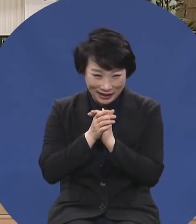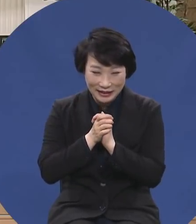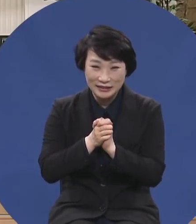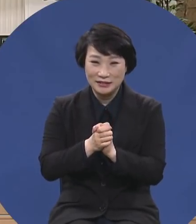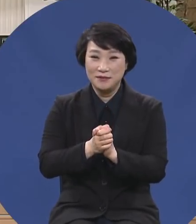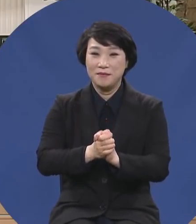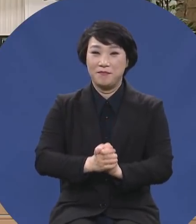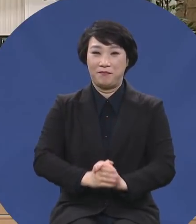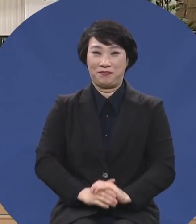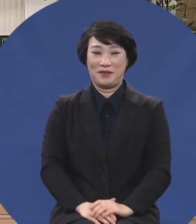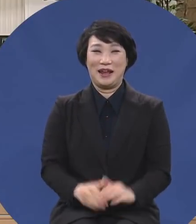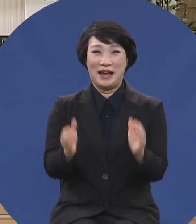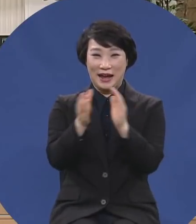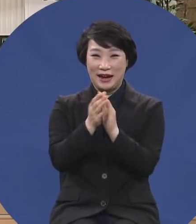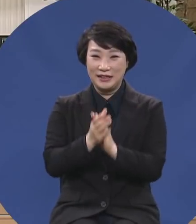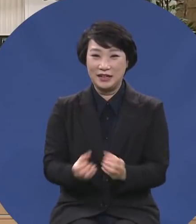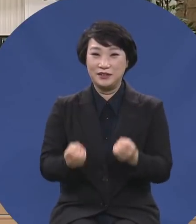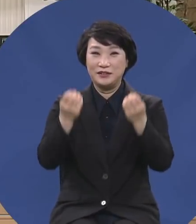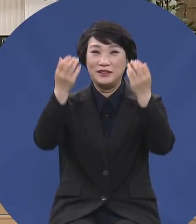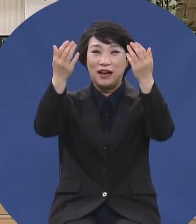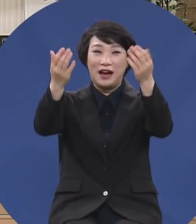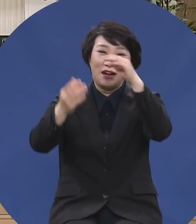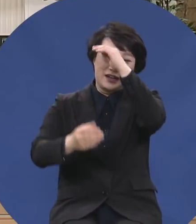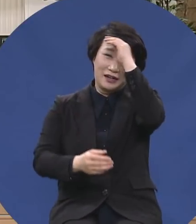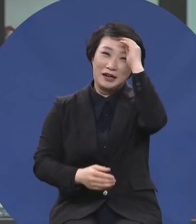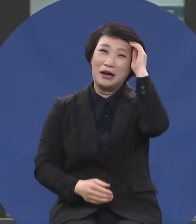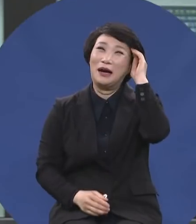오셨네. 할렐루야.